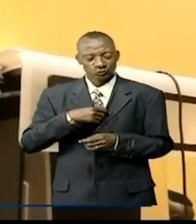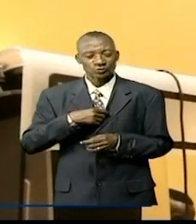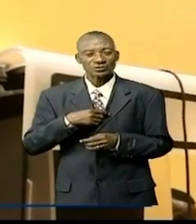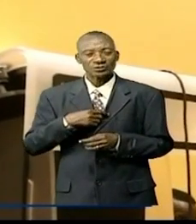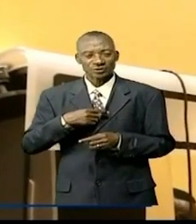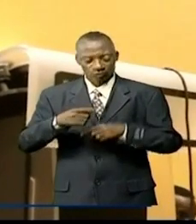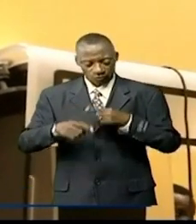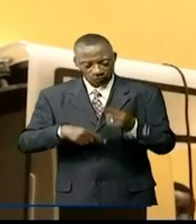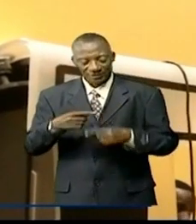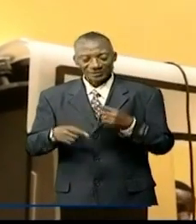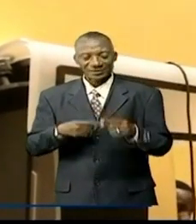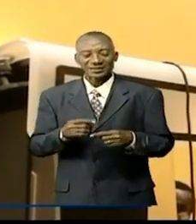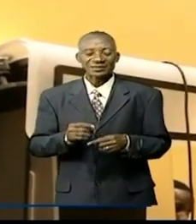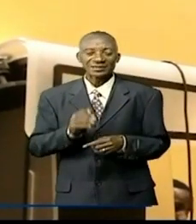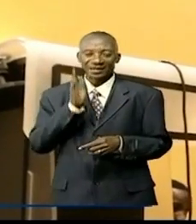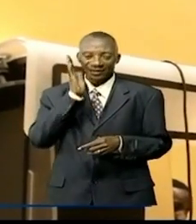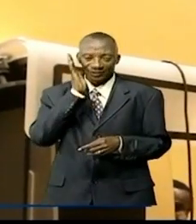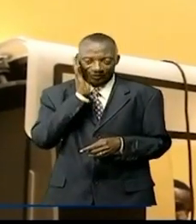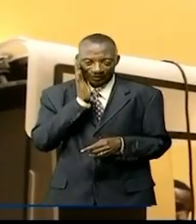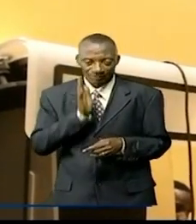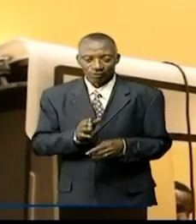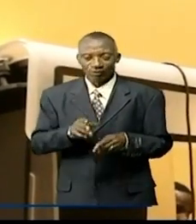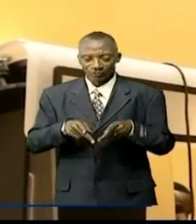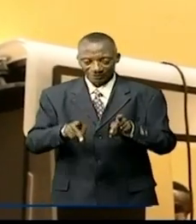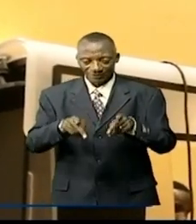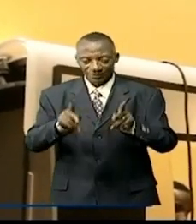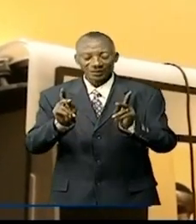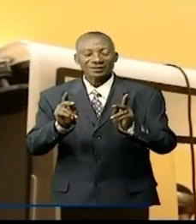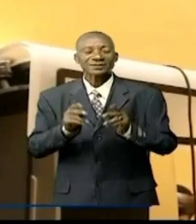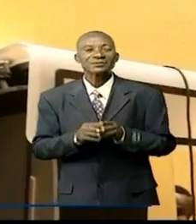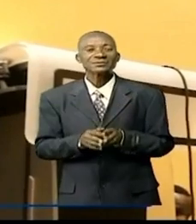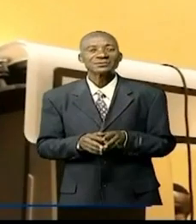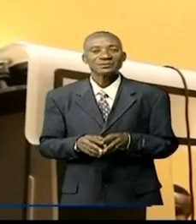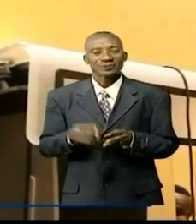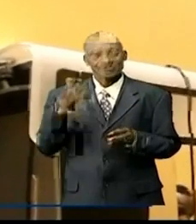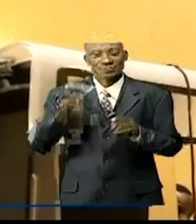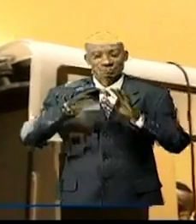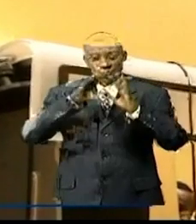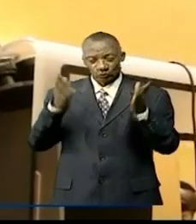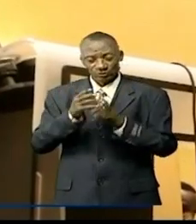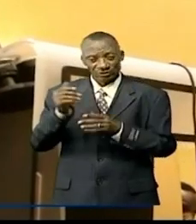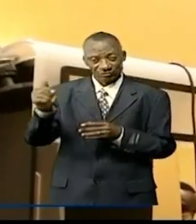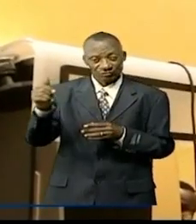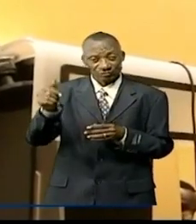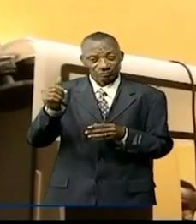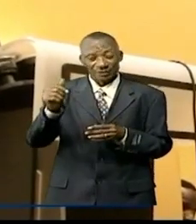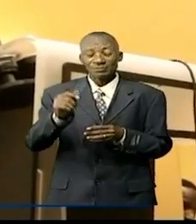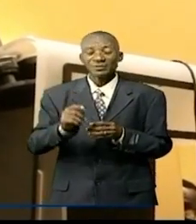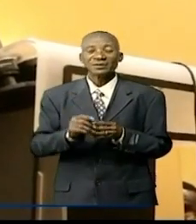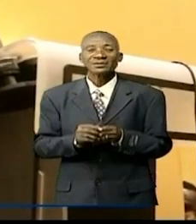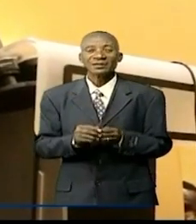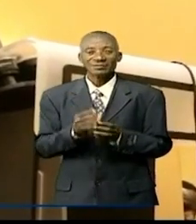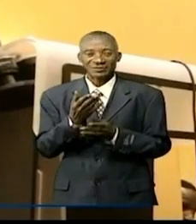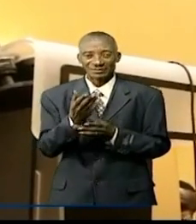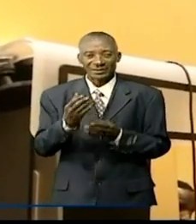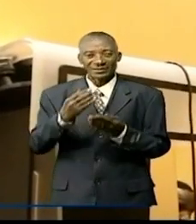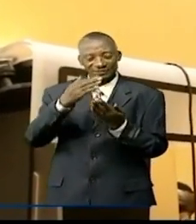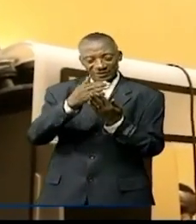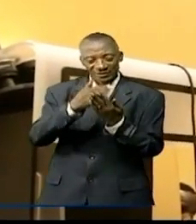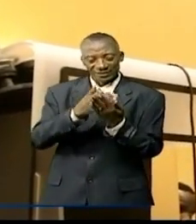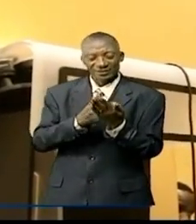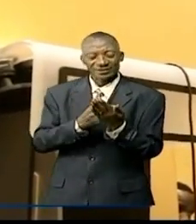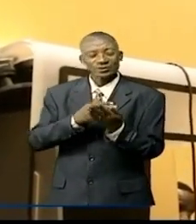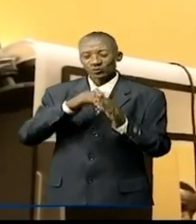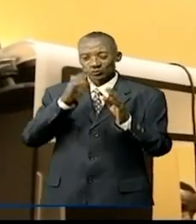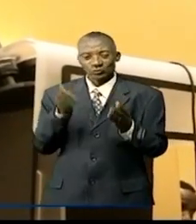amorcé avec la participation du ministère des Finances pour que nous puissions effectivement arriver à la nouvelle édition tenant